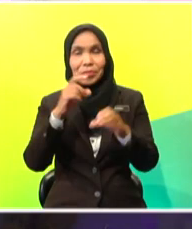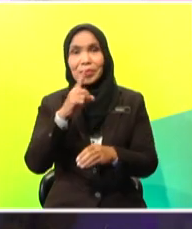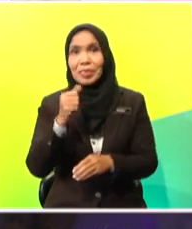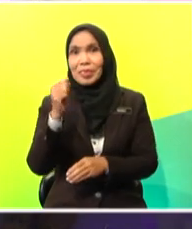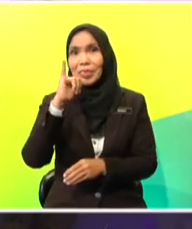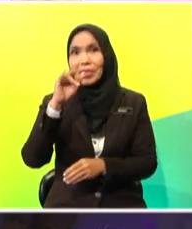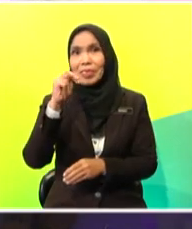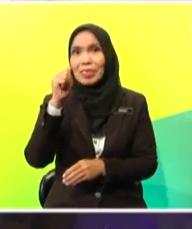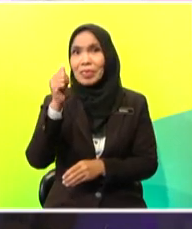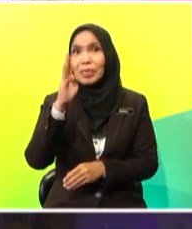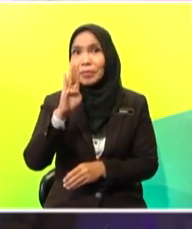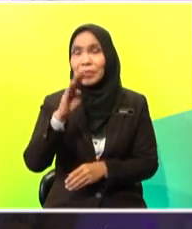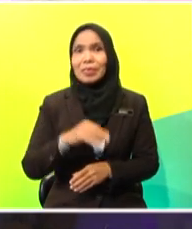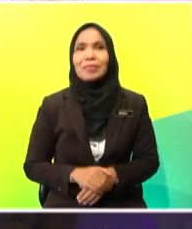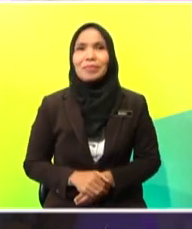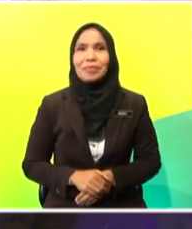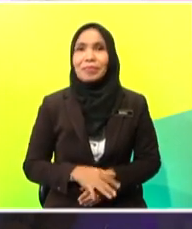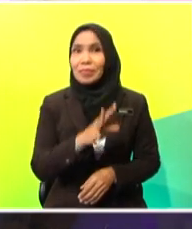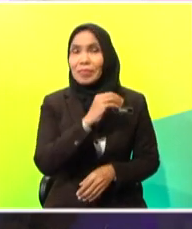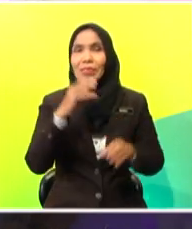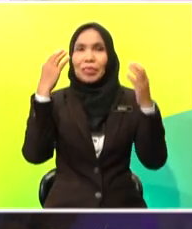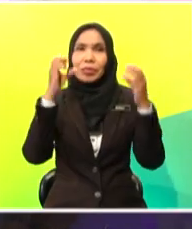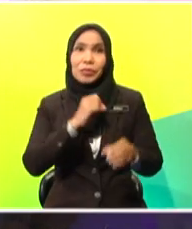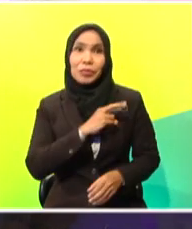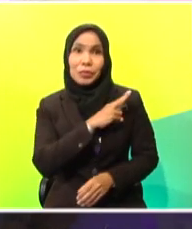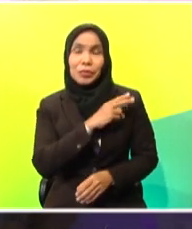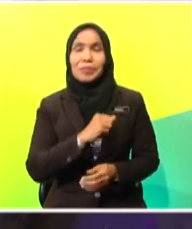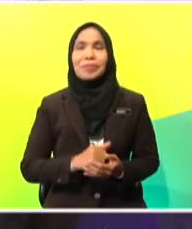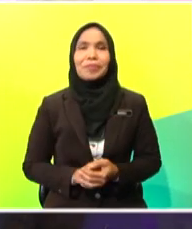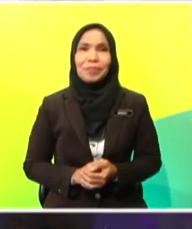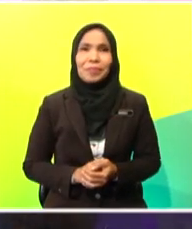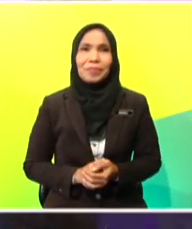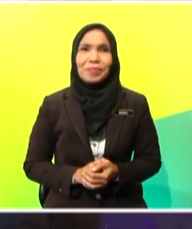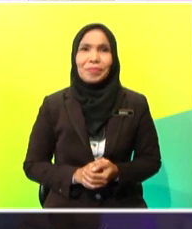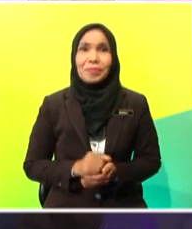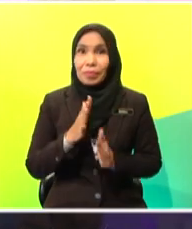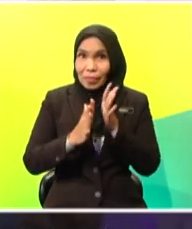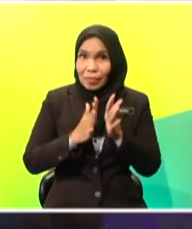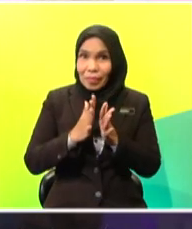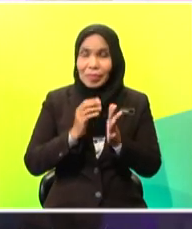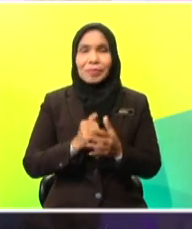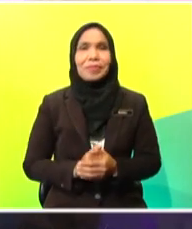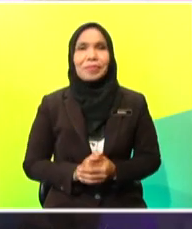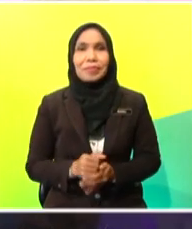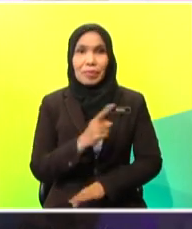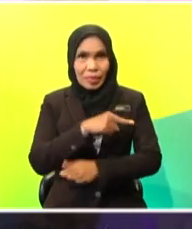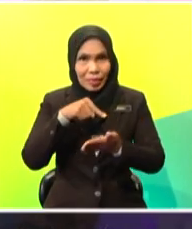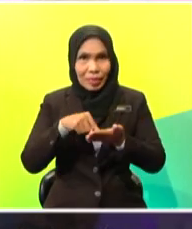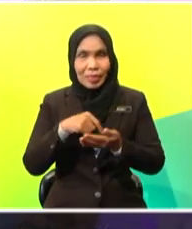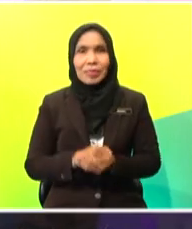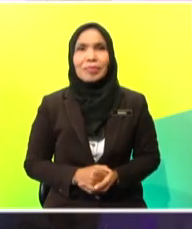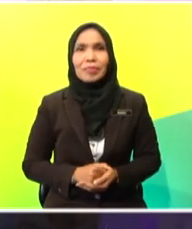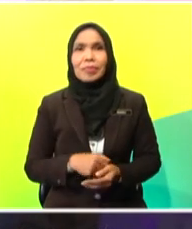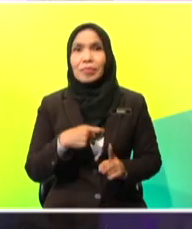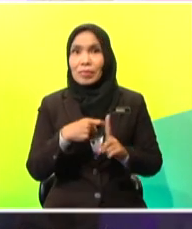episode 14 satu Putrajaya juga kepada Cikgu suhaili abdulgani merupakan juru bahasa isyarat kita pada hari ini dari sekolah